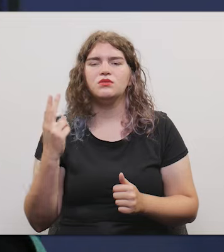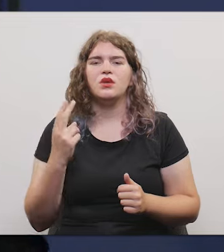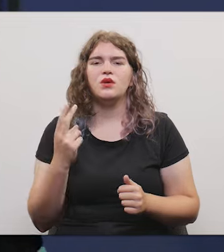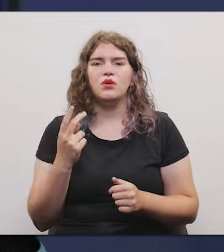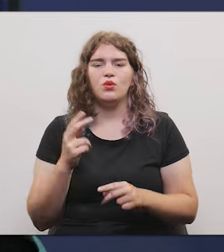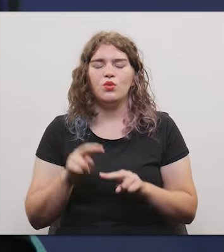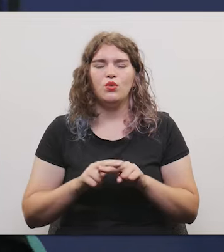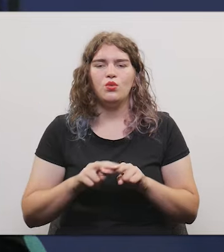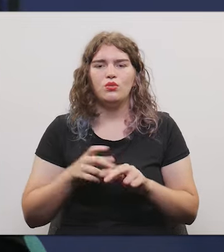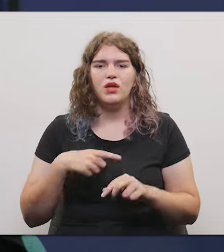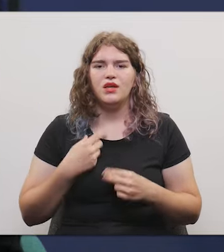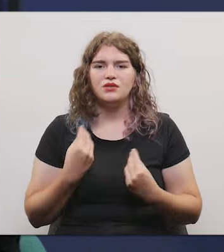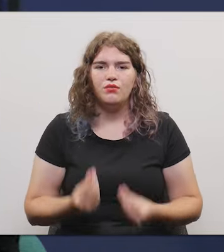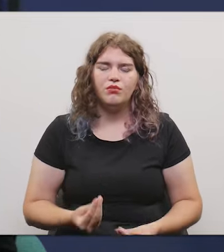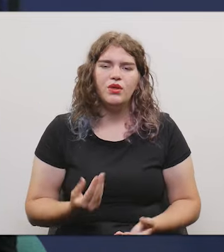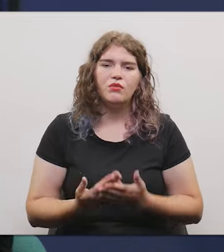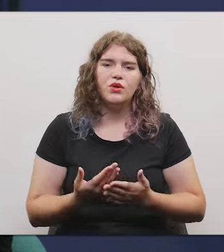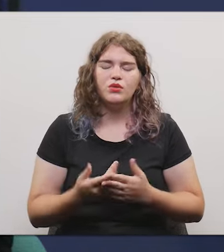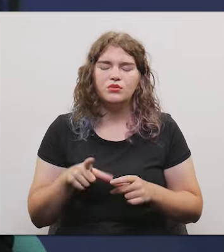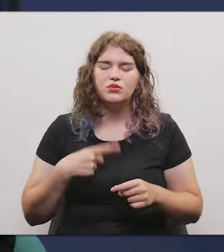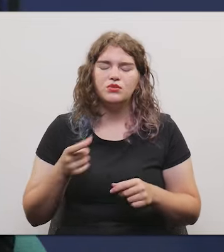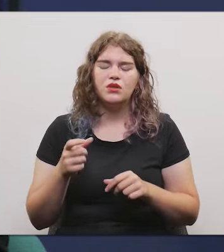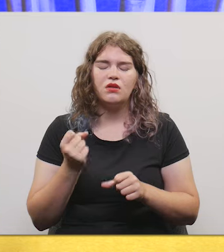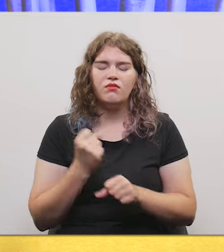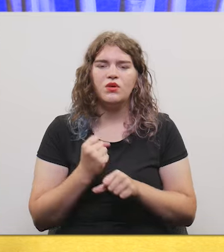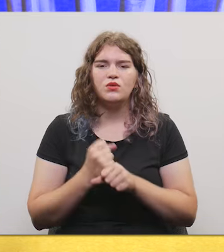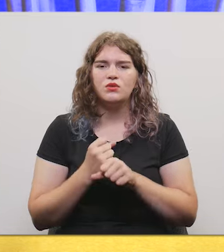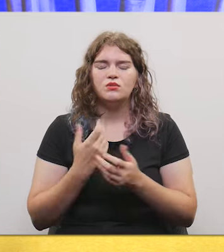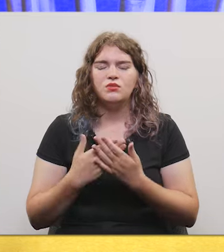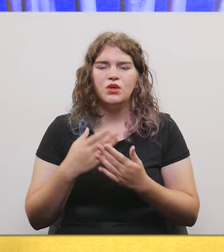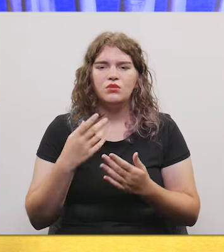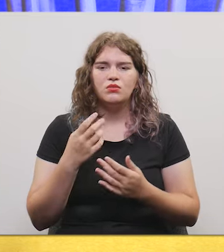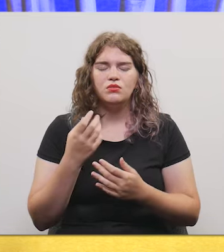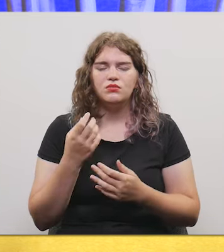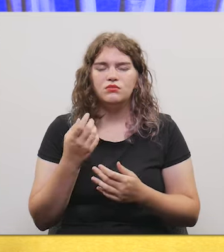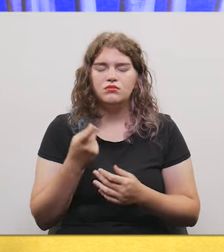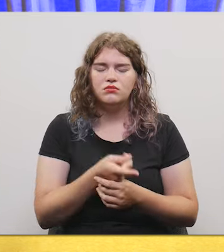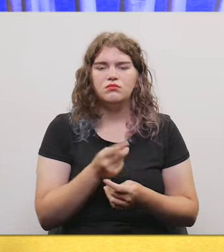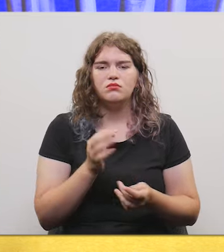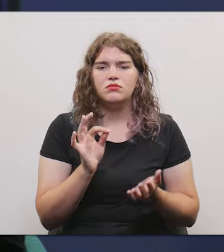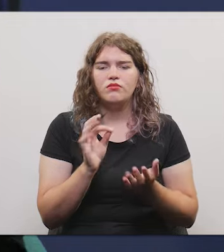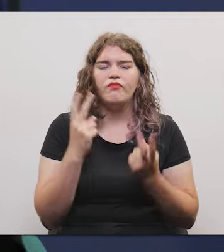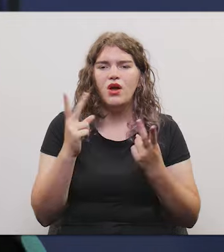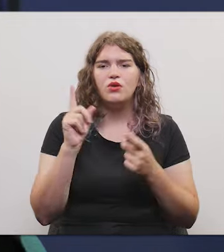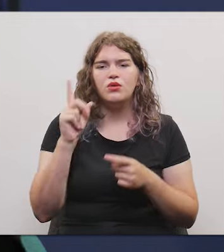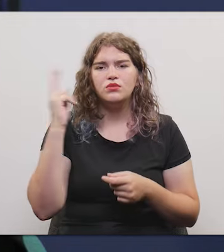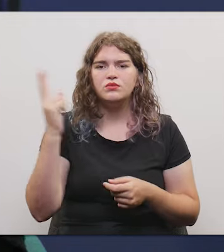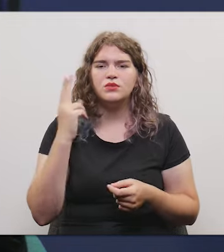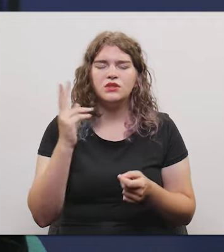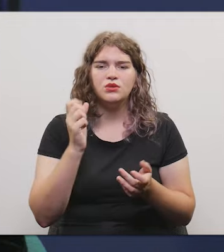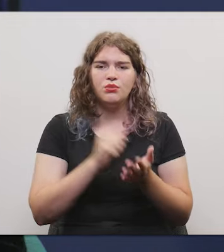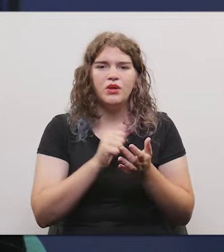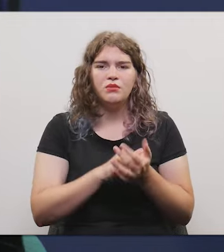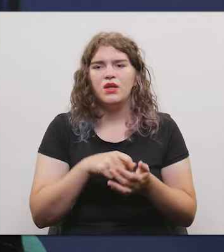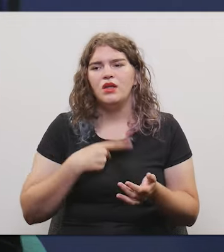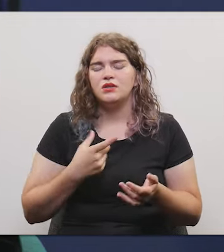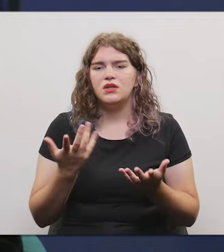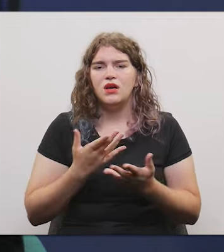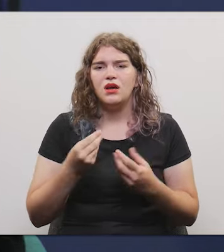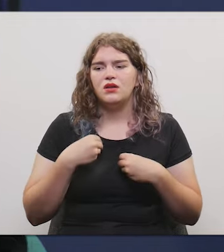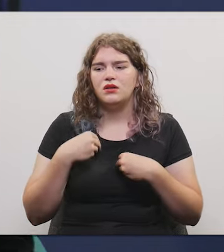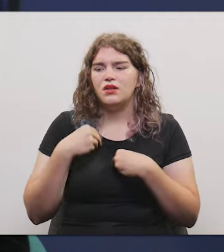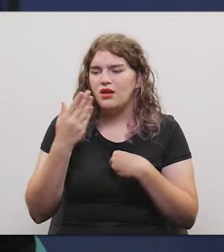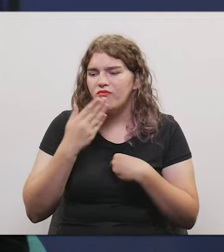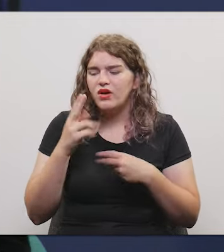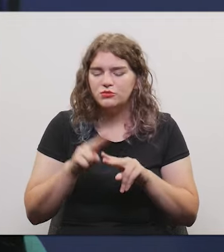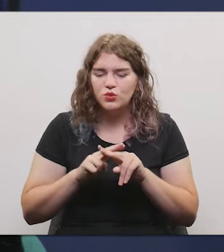funcționăm așa cum ne este bine, pentru că suntem creați după cuvântul lui Dumnezeu, după principiile lui Dumnezeu. Și